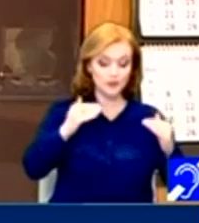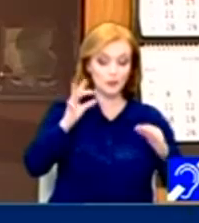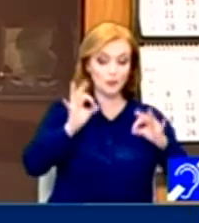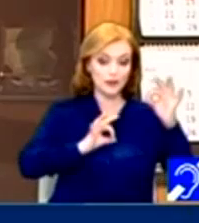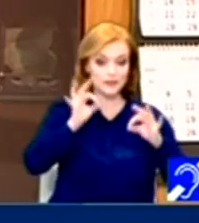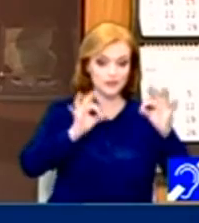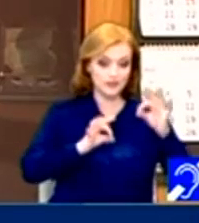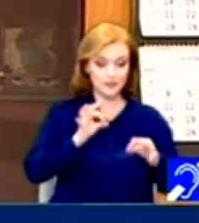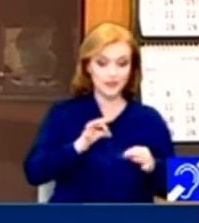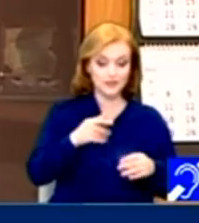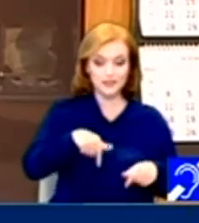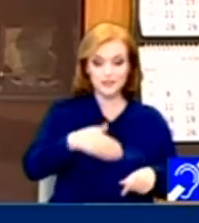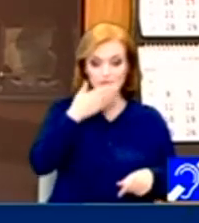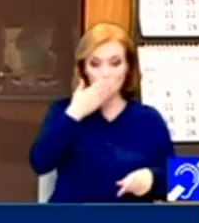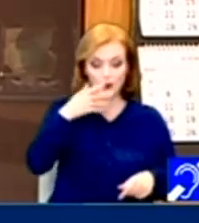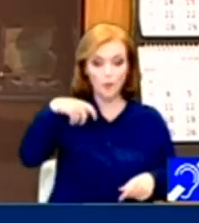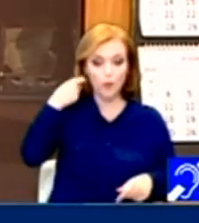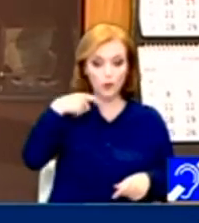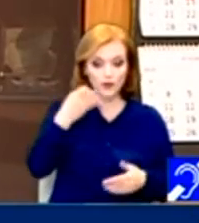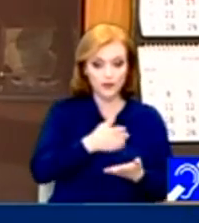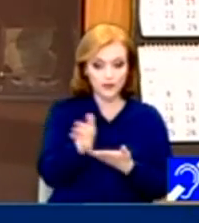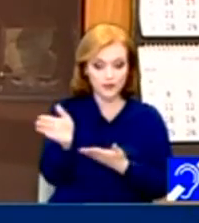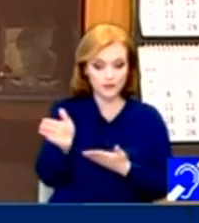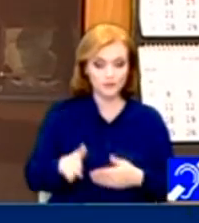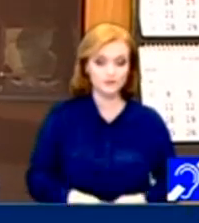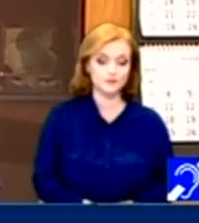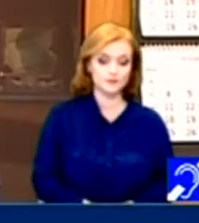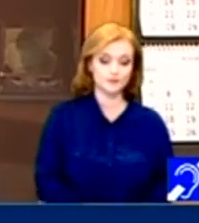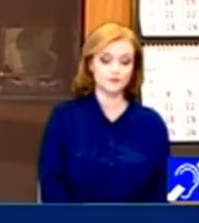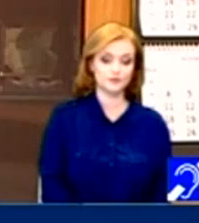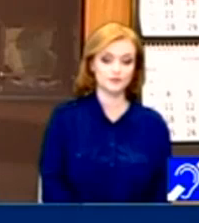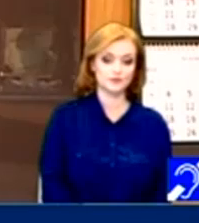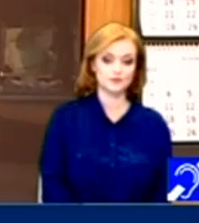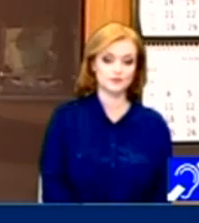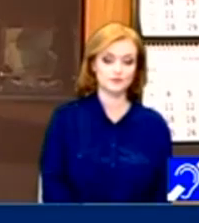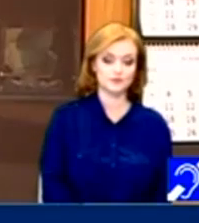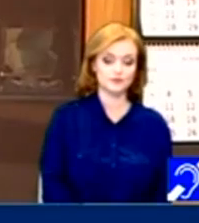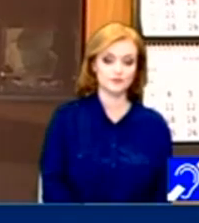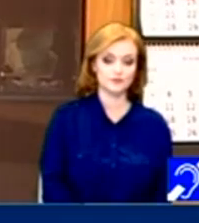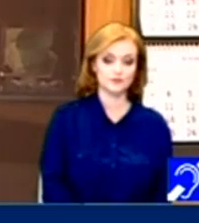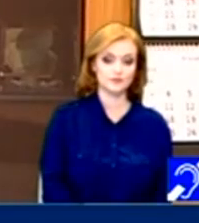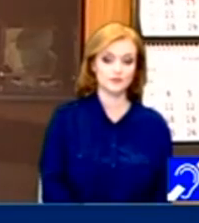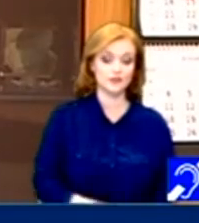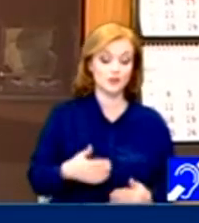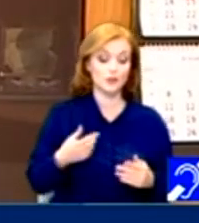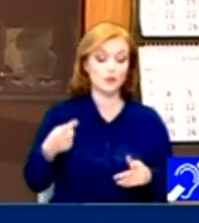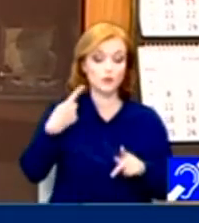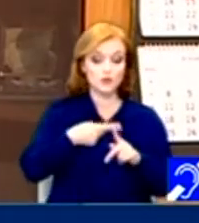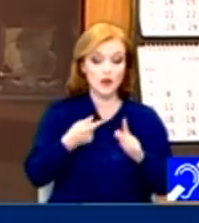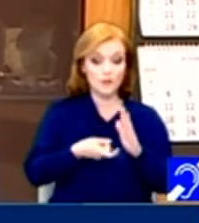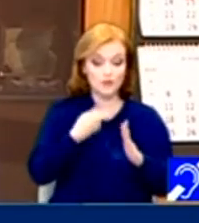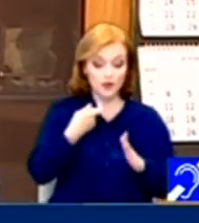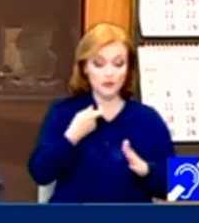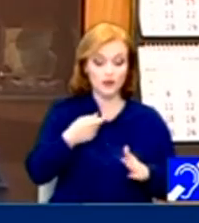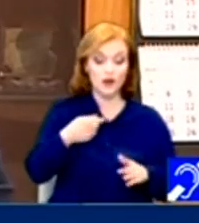și a presiunii politică, cel puțin din simplu motiv că am aflat că același judecător care